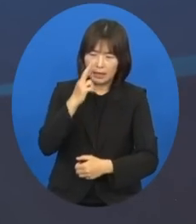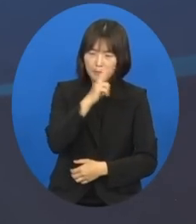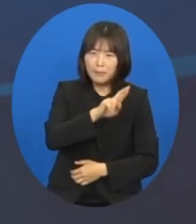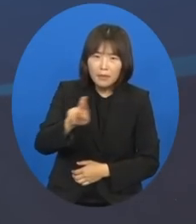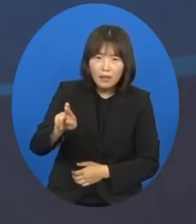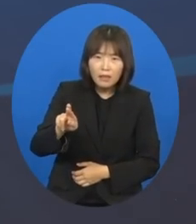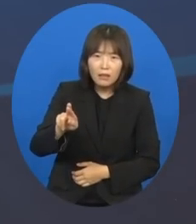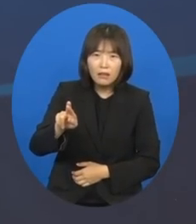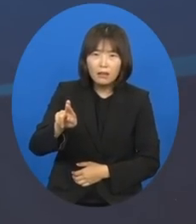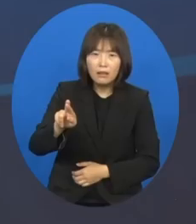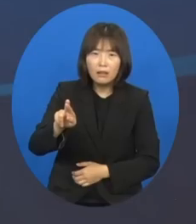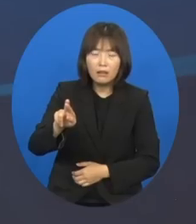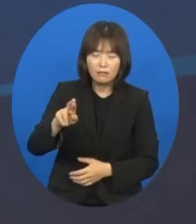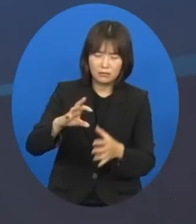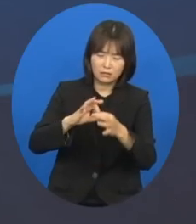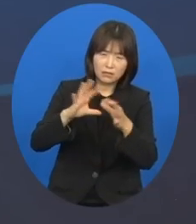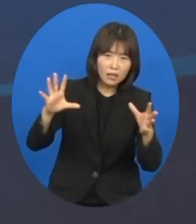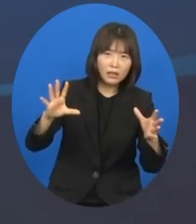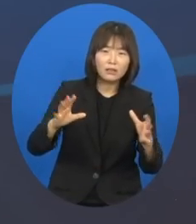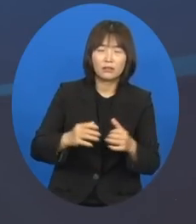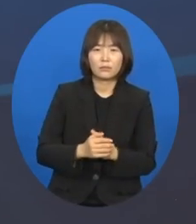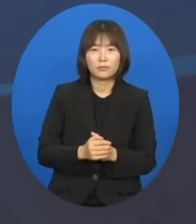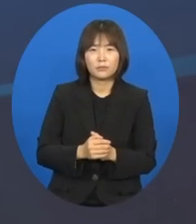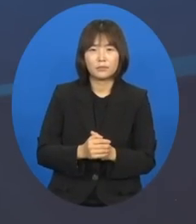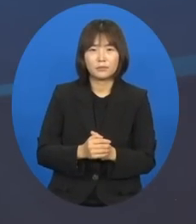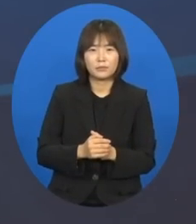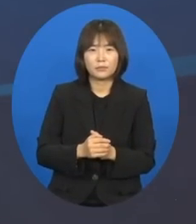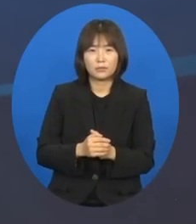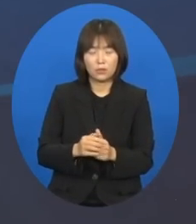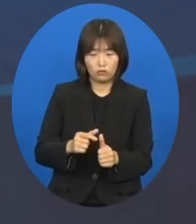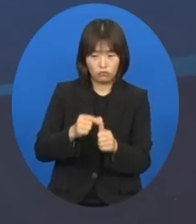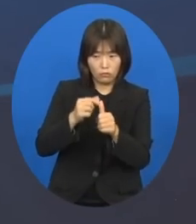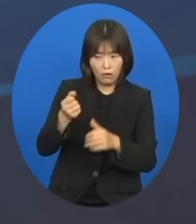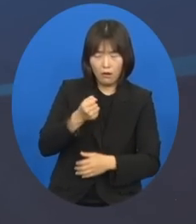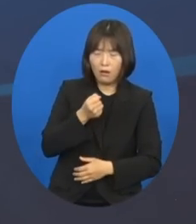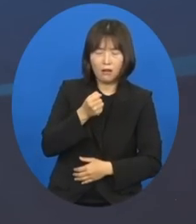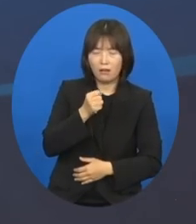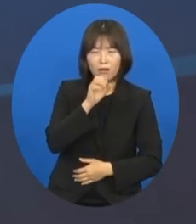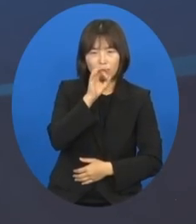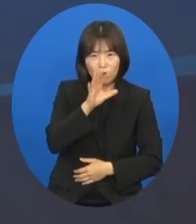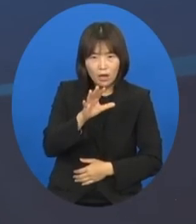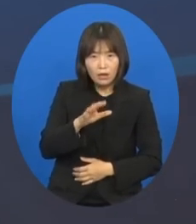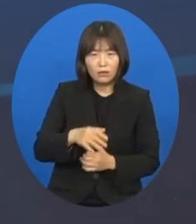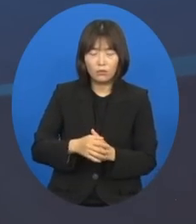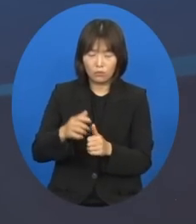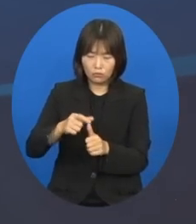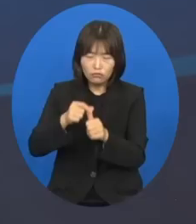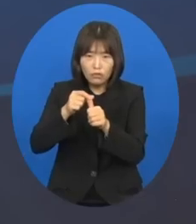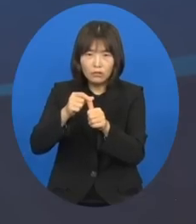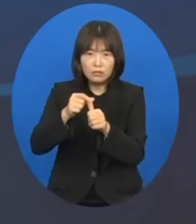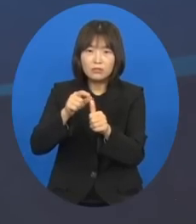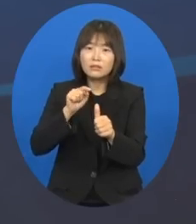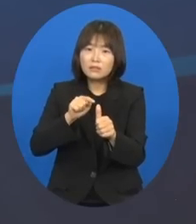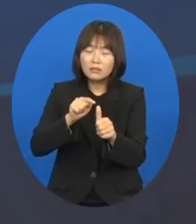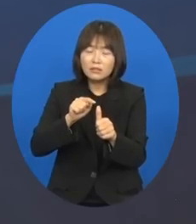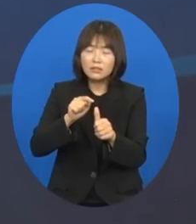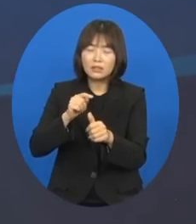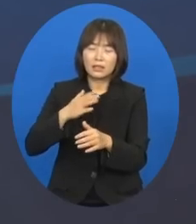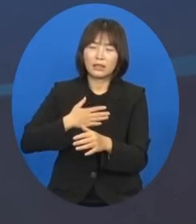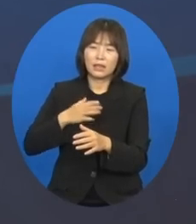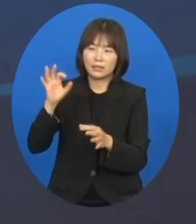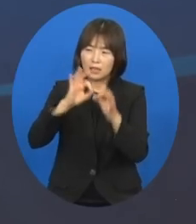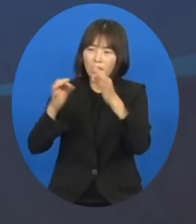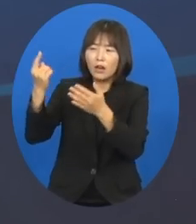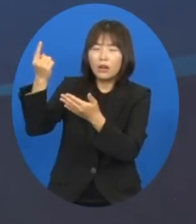그 어떤 것도 구원을 얻을 수는 없고 구원은 나를 찾아와 주신 하나님의 선물이지요